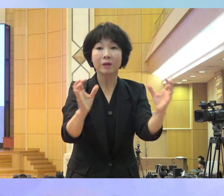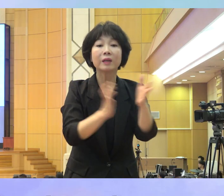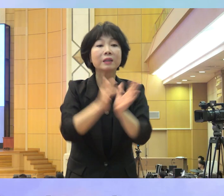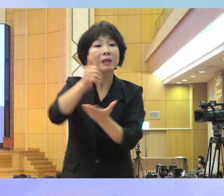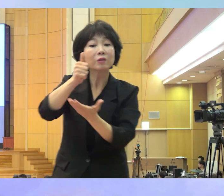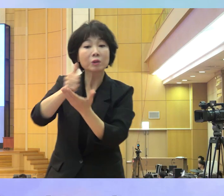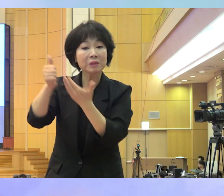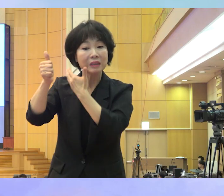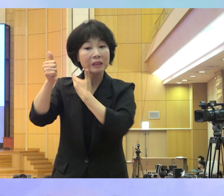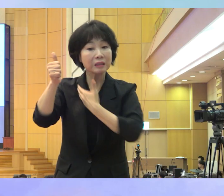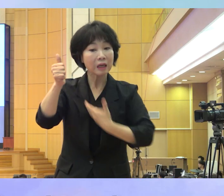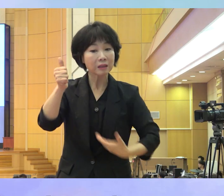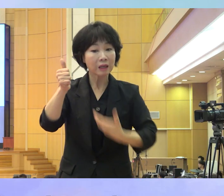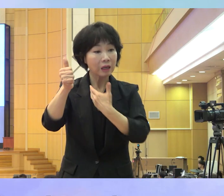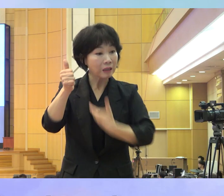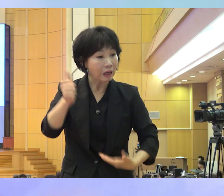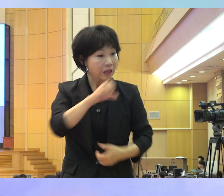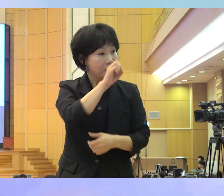제자들에게 이르시되